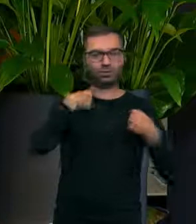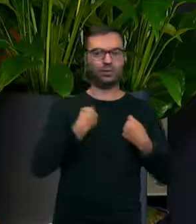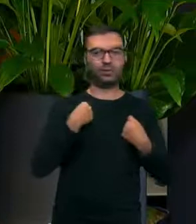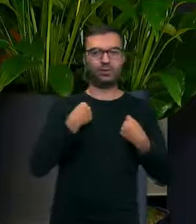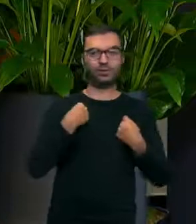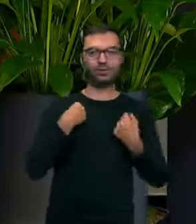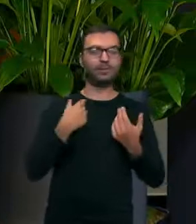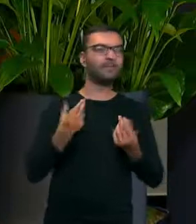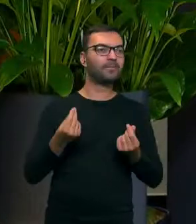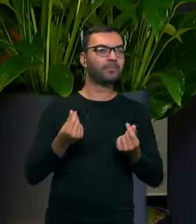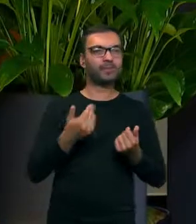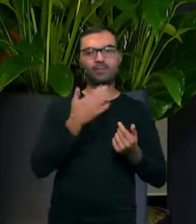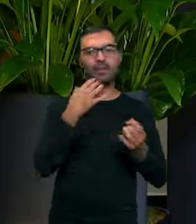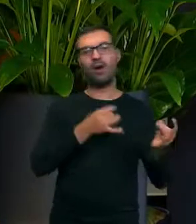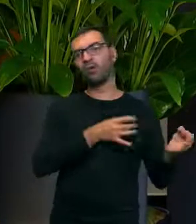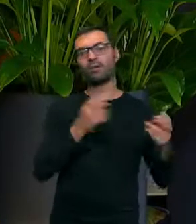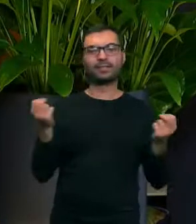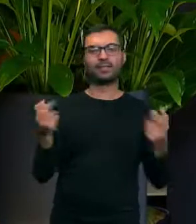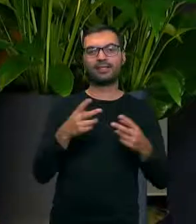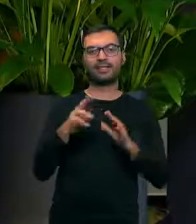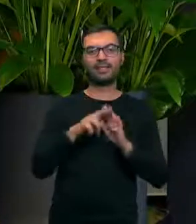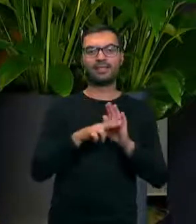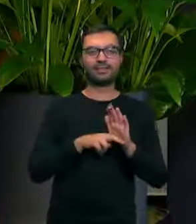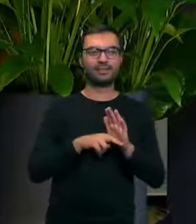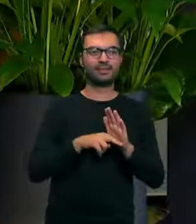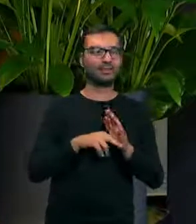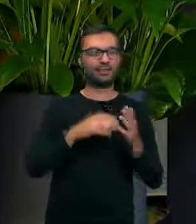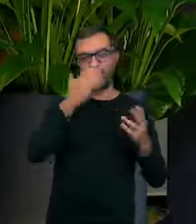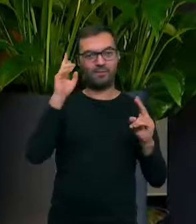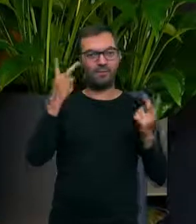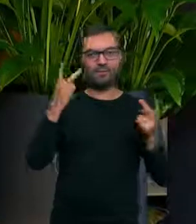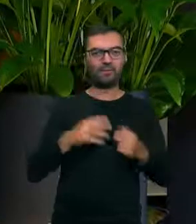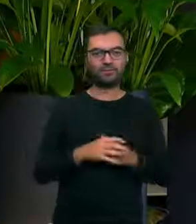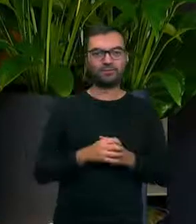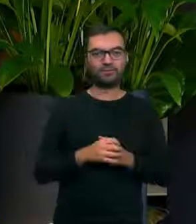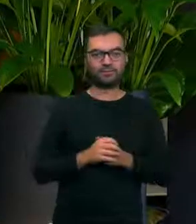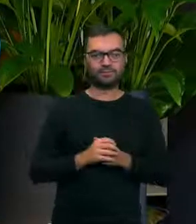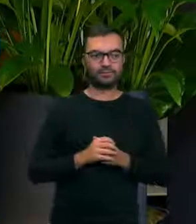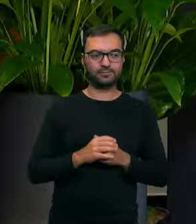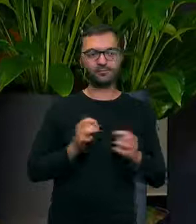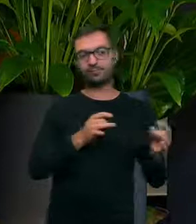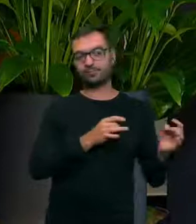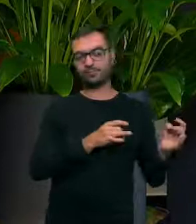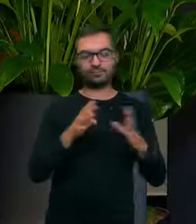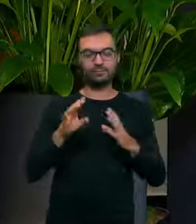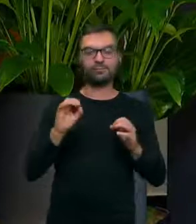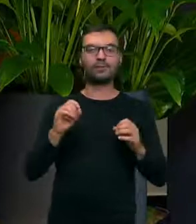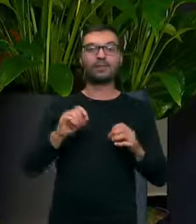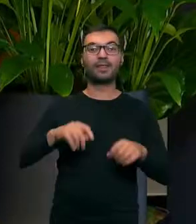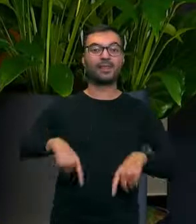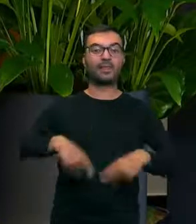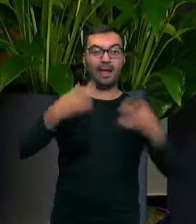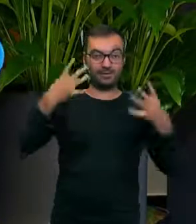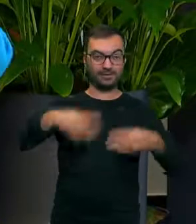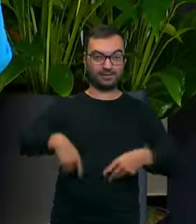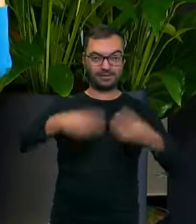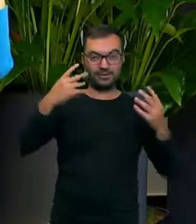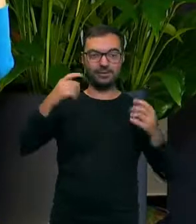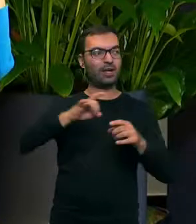razu w kinach jest taka zasada, nie wiem skąd to się wzięło i dlaczego tak jest, że od razu jak tylko pojawiają się pierwsze napisy